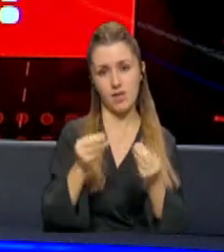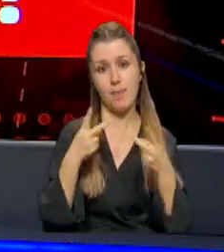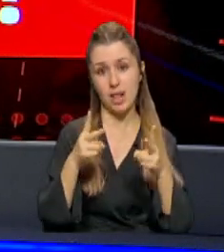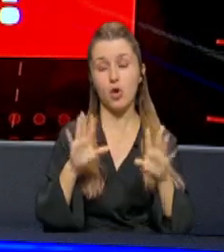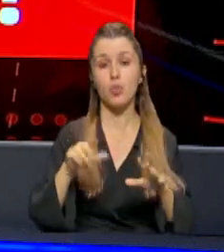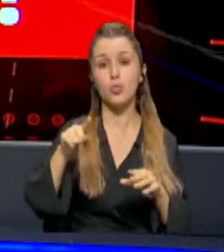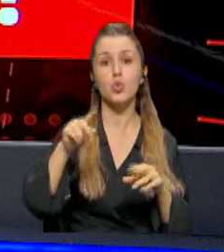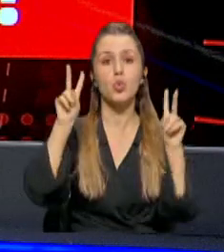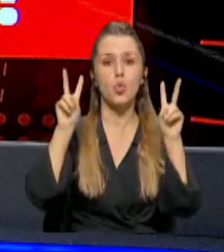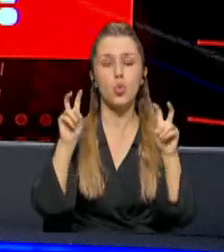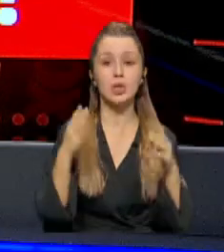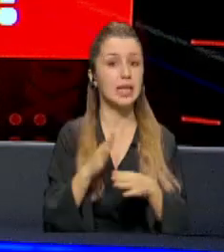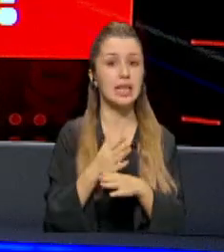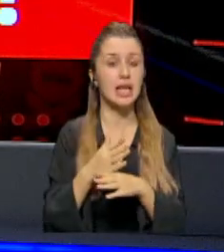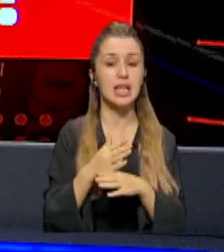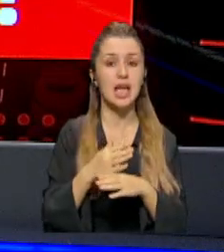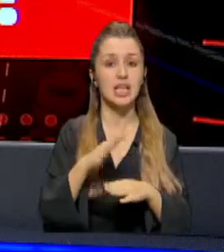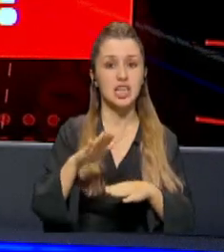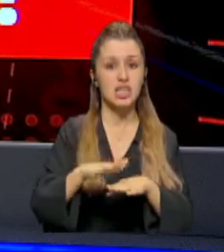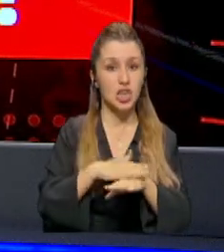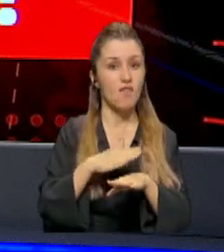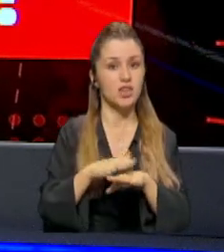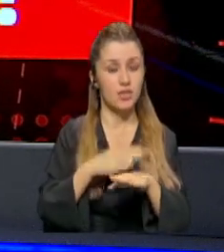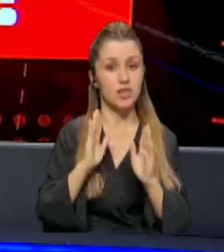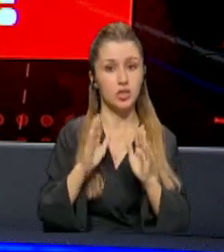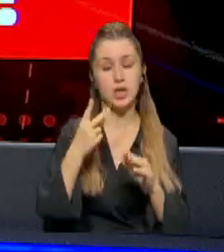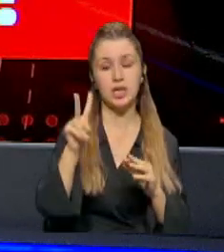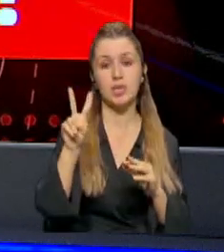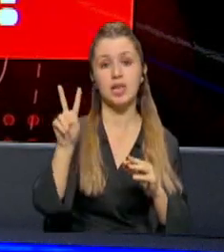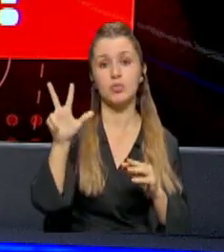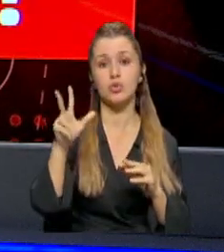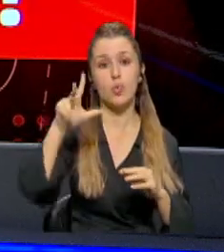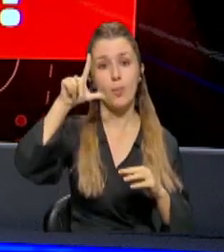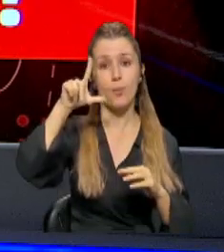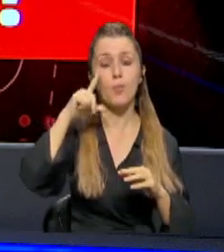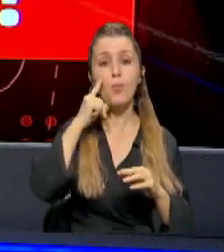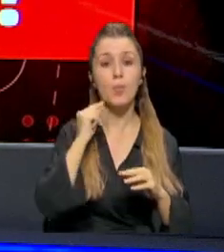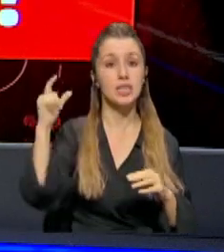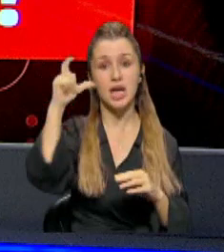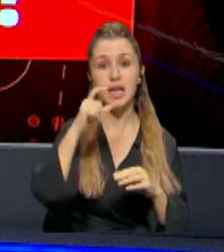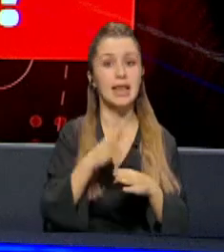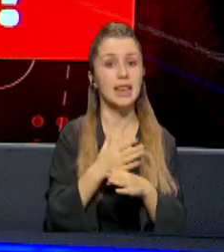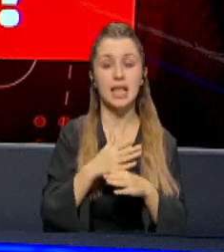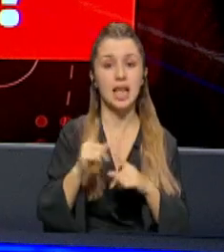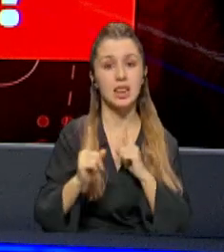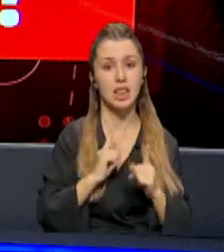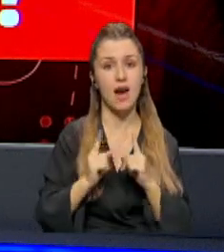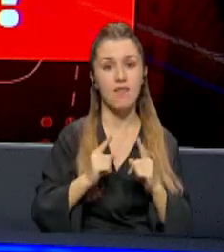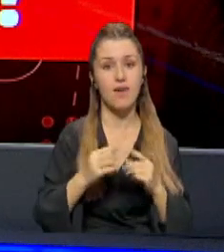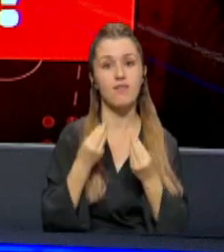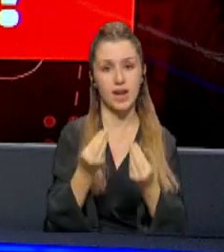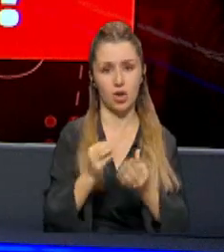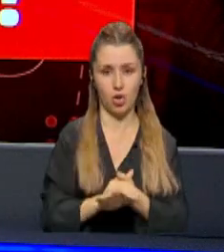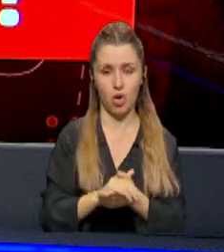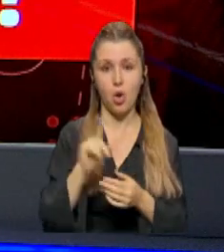Peki bu konuda neden bu kadar yavaş davranılıyor? 2023'ün Mayıs ayına neden dava